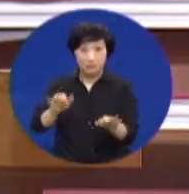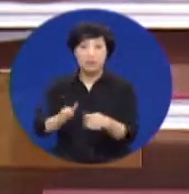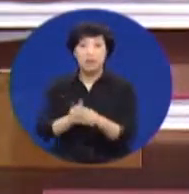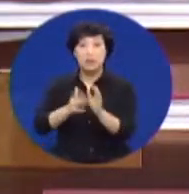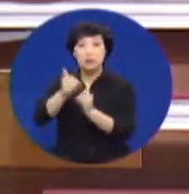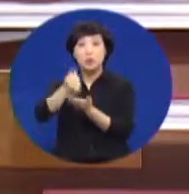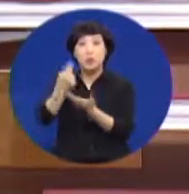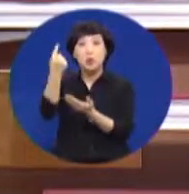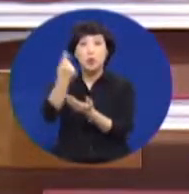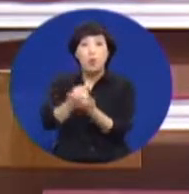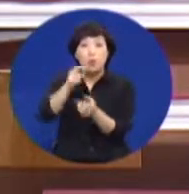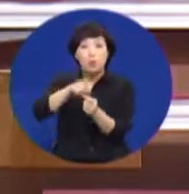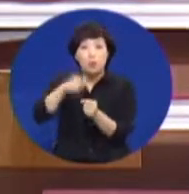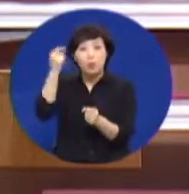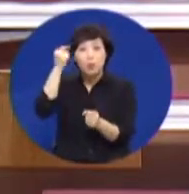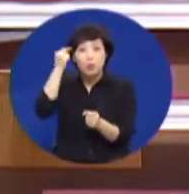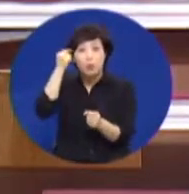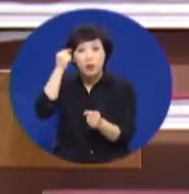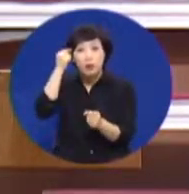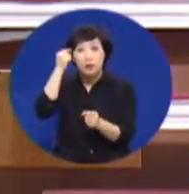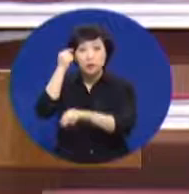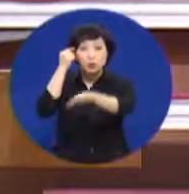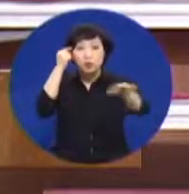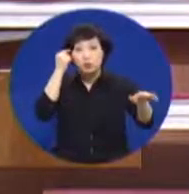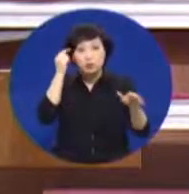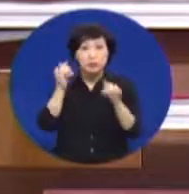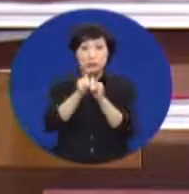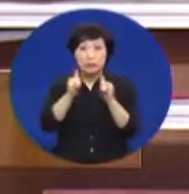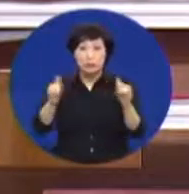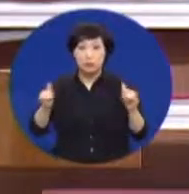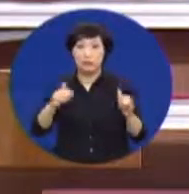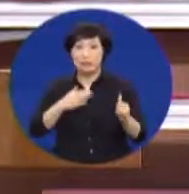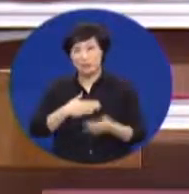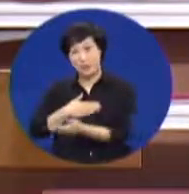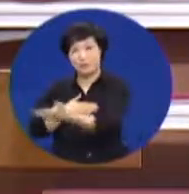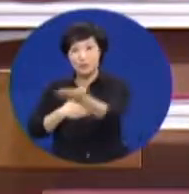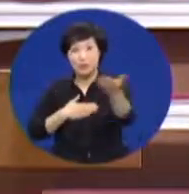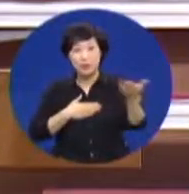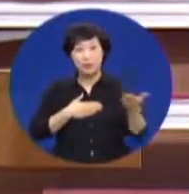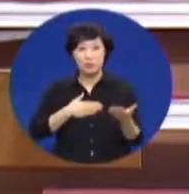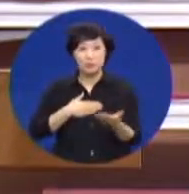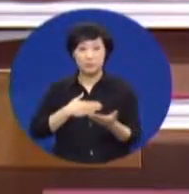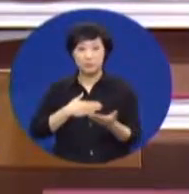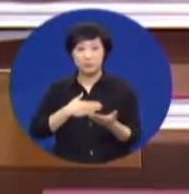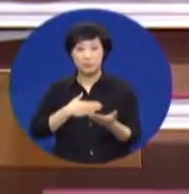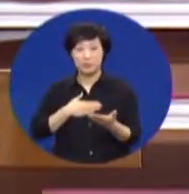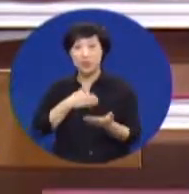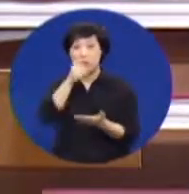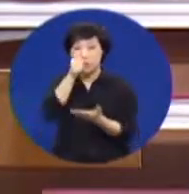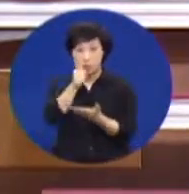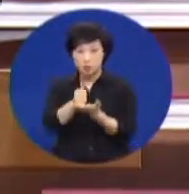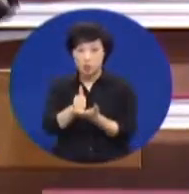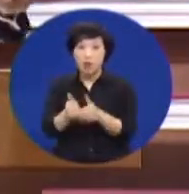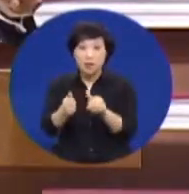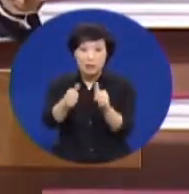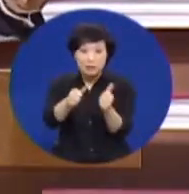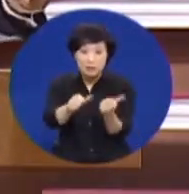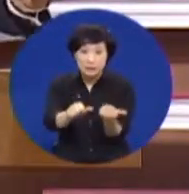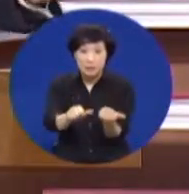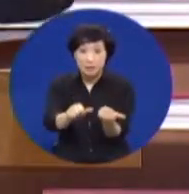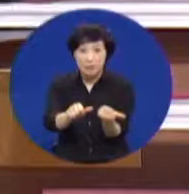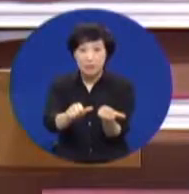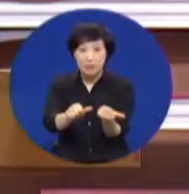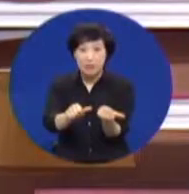그가 오신 목적은 인류 나와 여러분들의 죄와